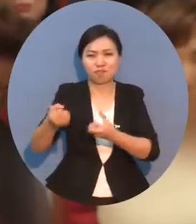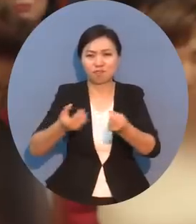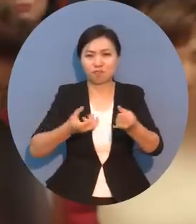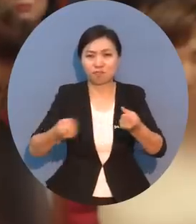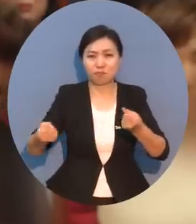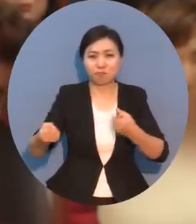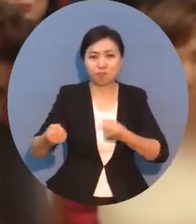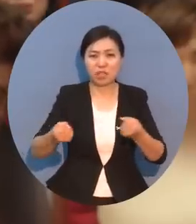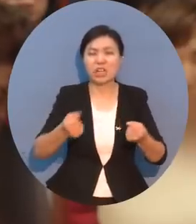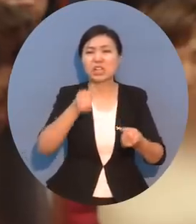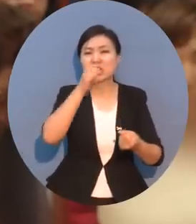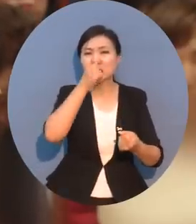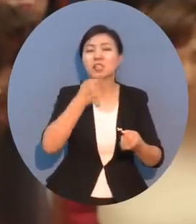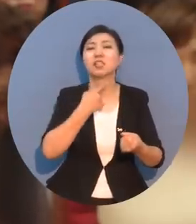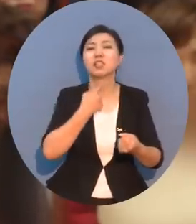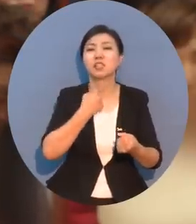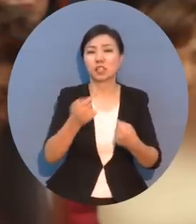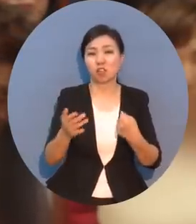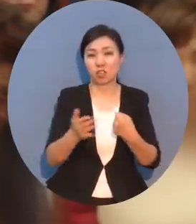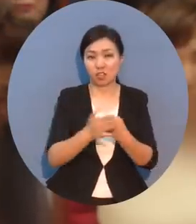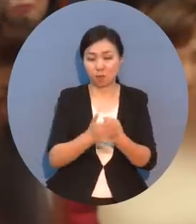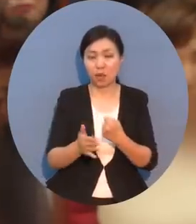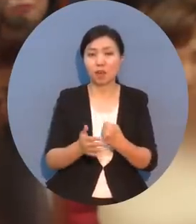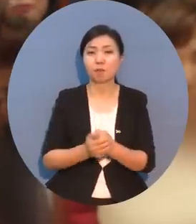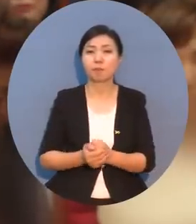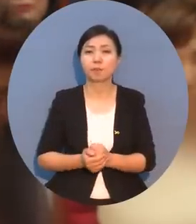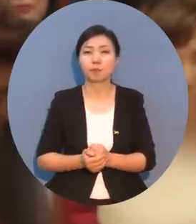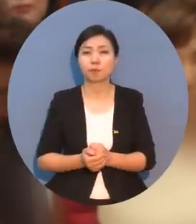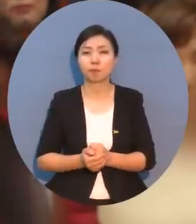그래서 이런 것들로 인해서